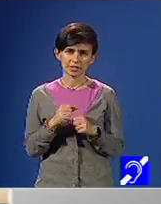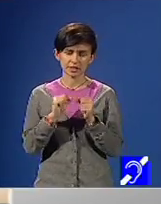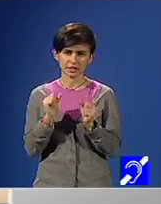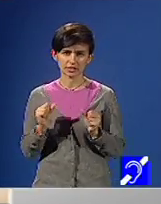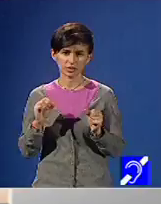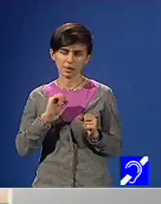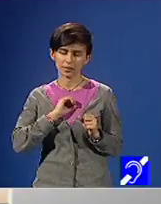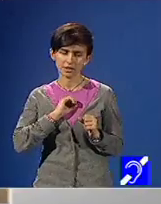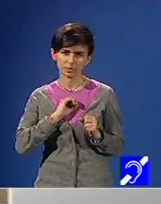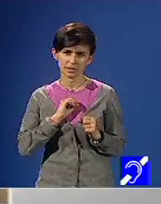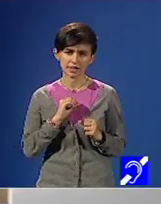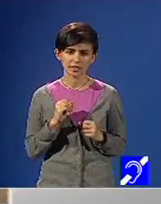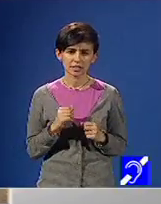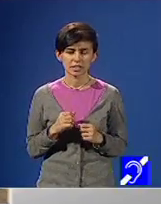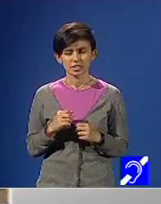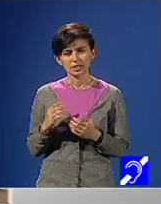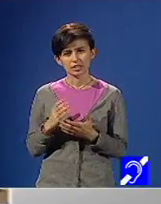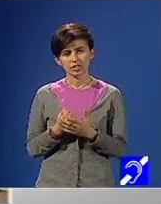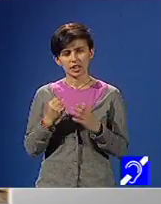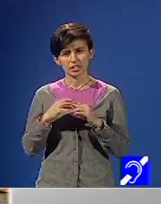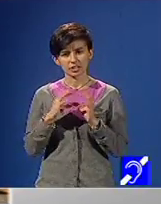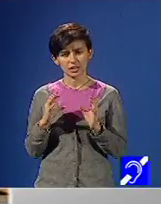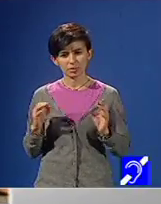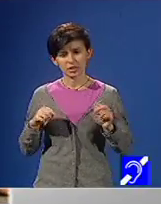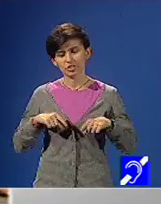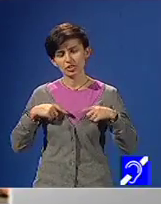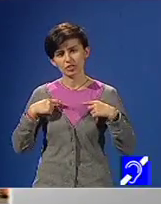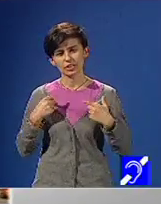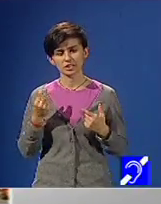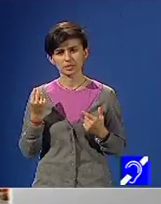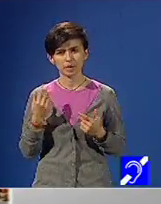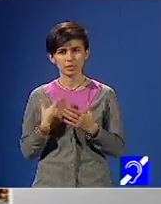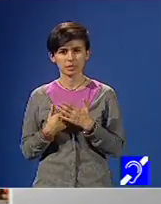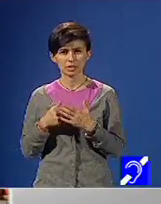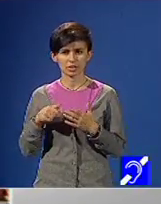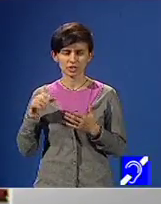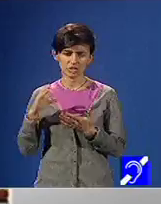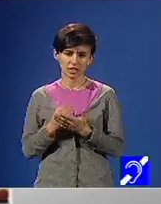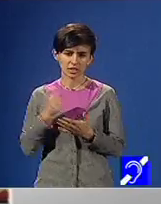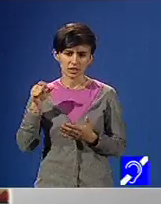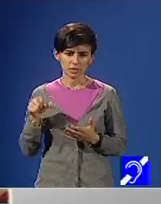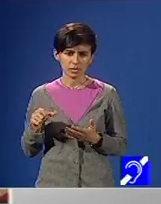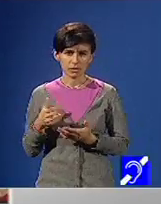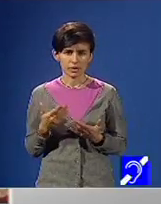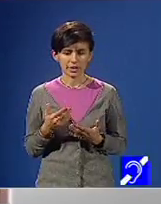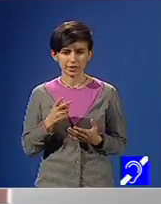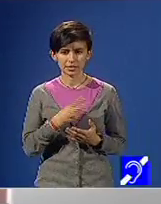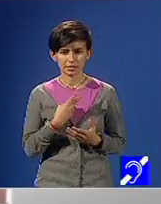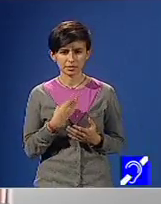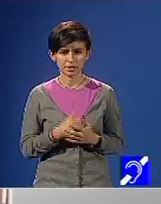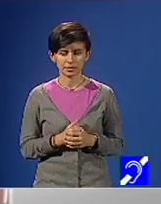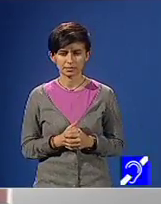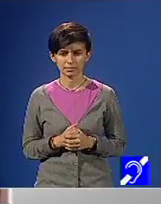medalii câștigate de România, ca să nu mai vorbim de o viață mult mai bună pentru acești campioni, care ne fac cinste. În care